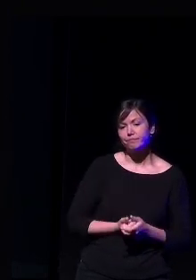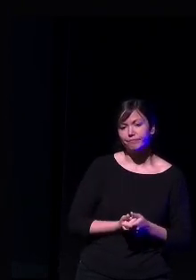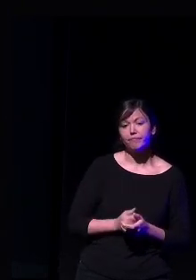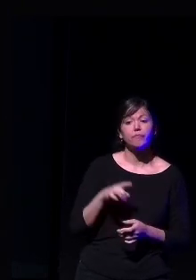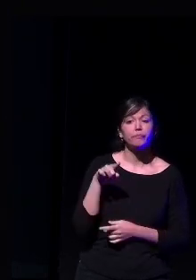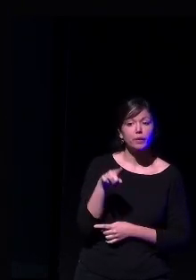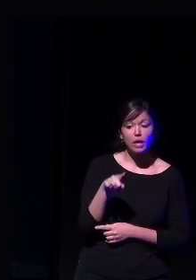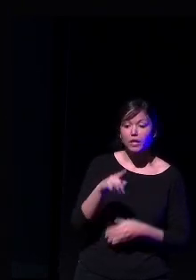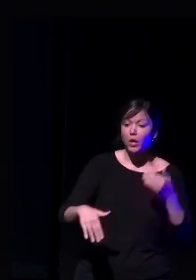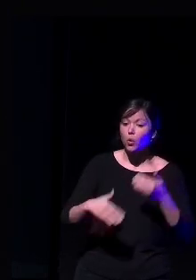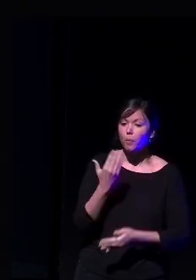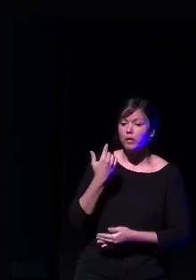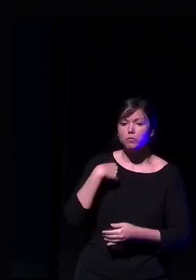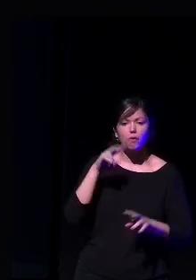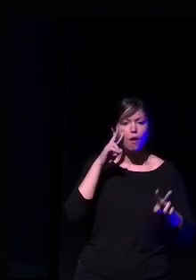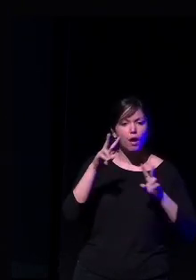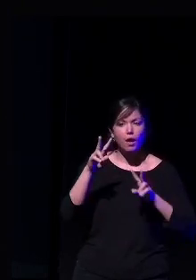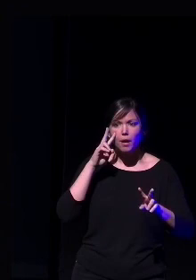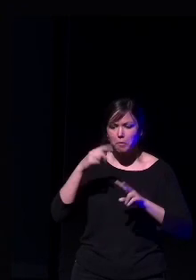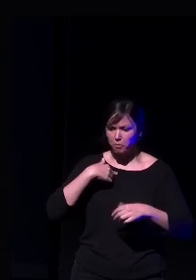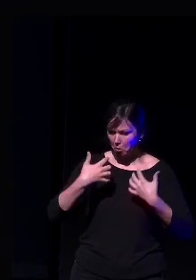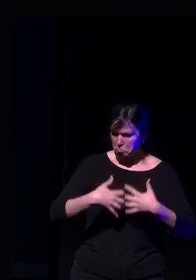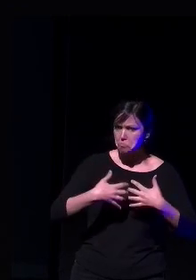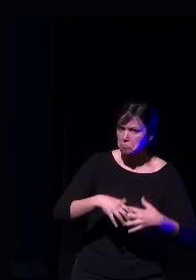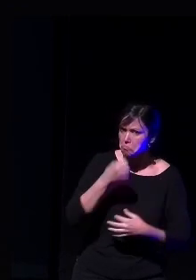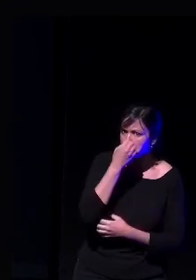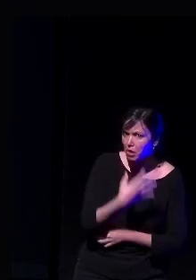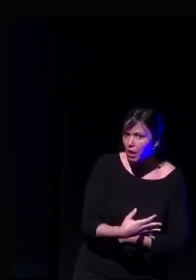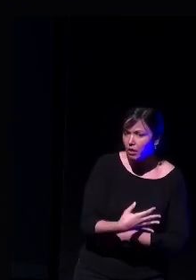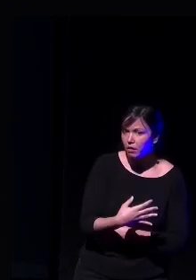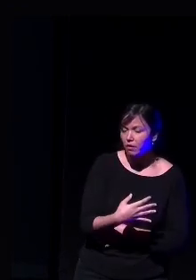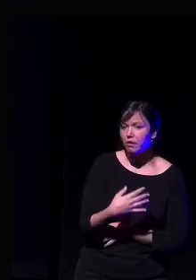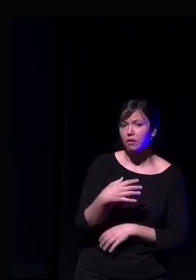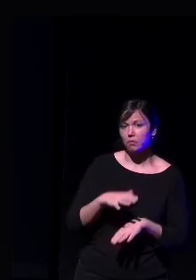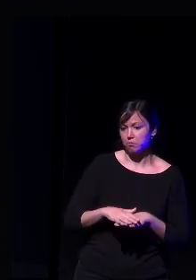Aquí és on començo a veure que allò funcionava, que